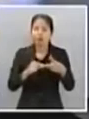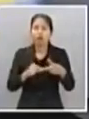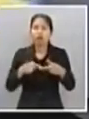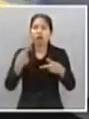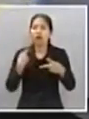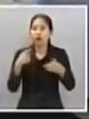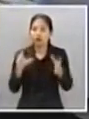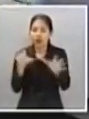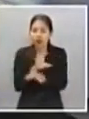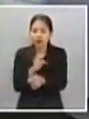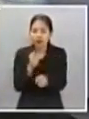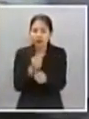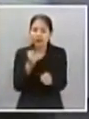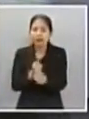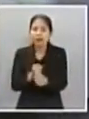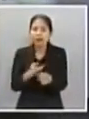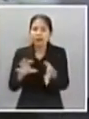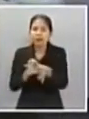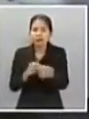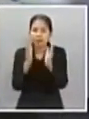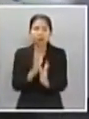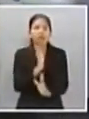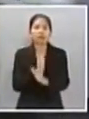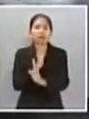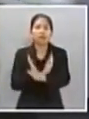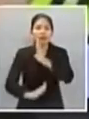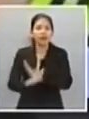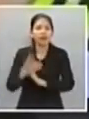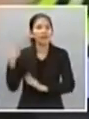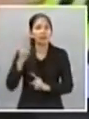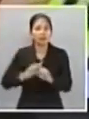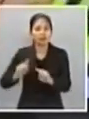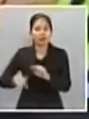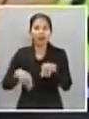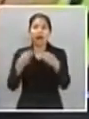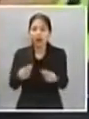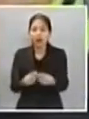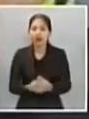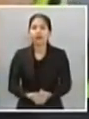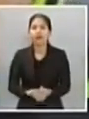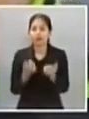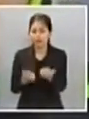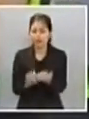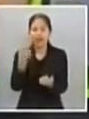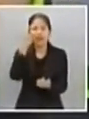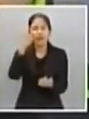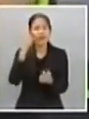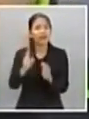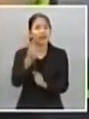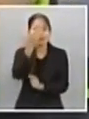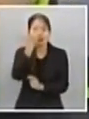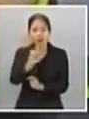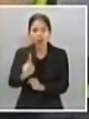ไว้อย่างชัดเจนนะครับตามมาตรา33 34และ35ครับ ค่ะสำหรับโครงการที่เราต้องมีหรือว่าจัดทำขึ้นมาแบบนี้เพราะว่าเราเล็งเห็น